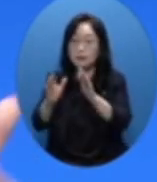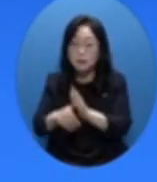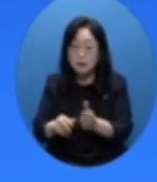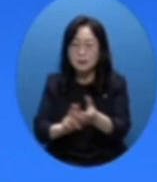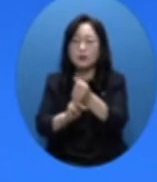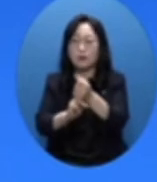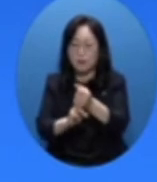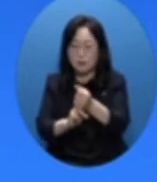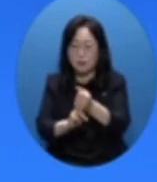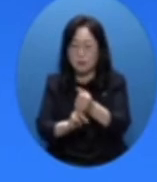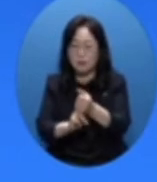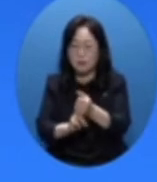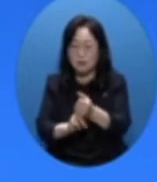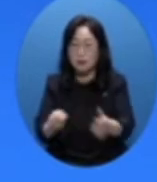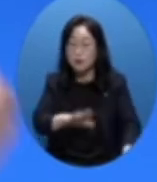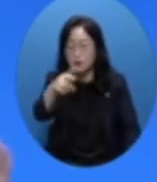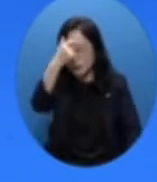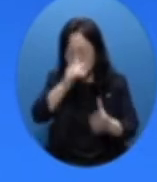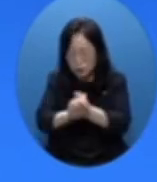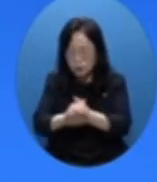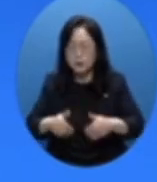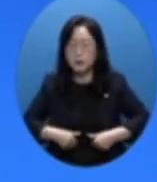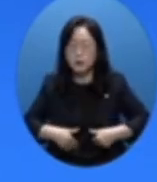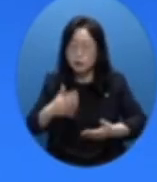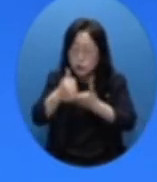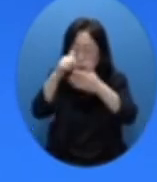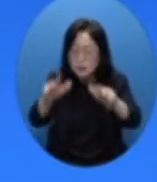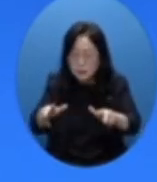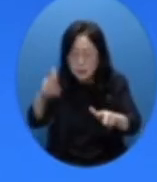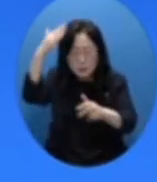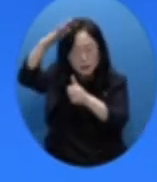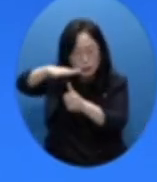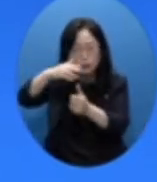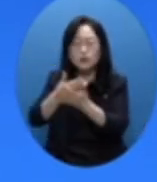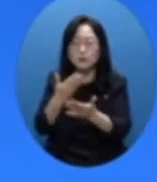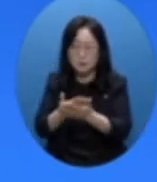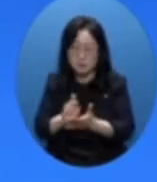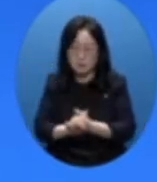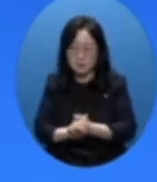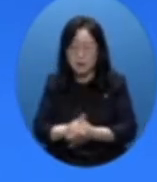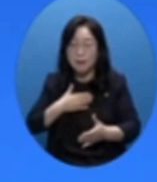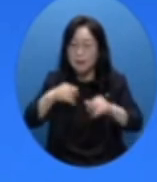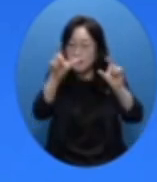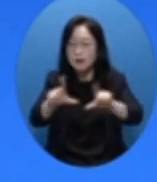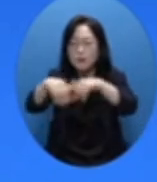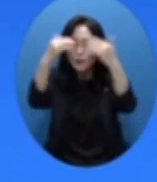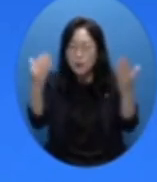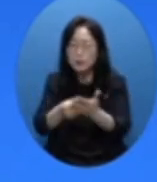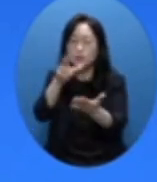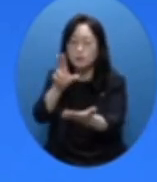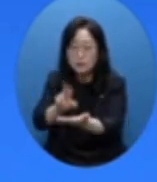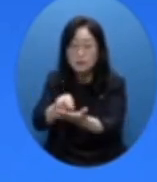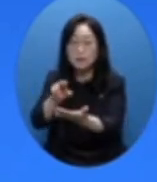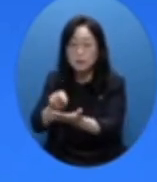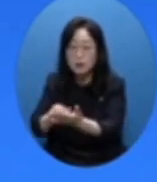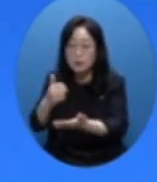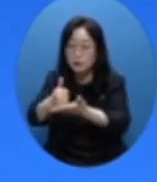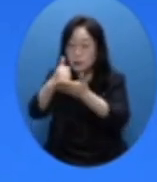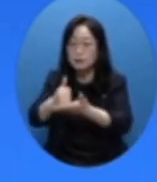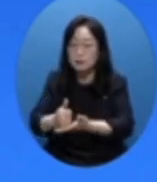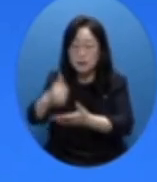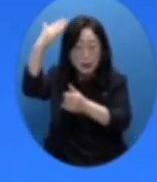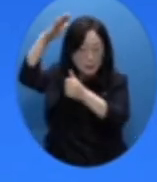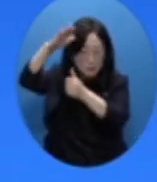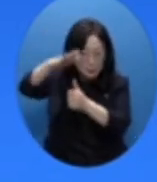일어났습니다 우리가 기대됩니다 주 이미지 하나를 만져질 수 없어서 내 삶의 모든 문제가 기름이 만